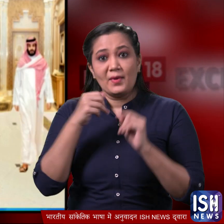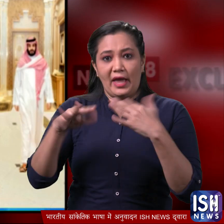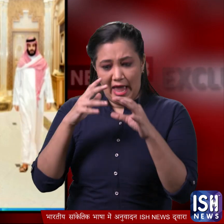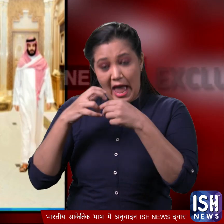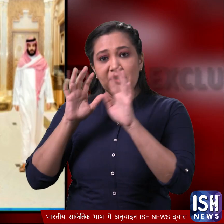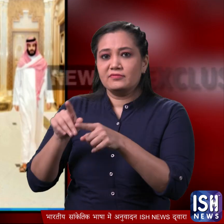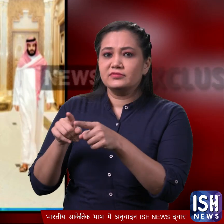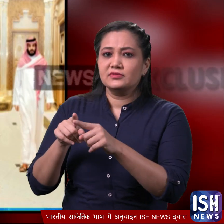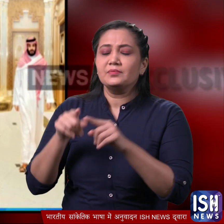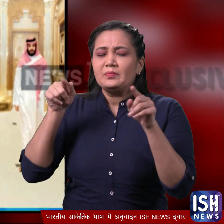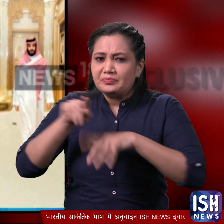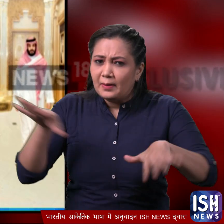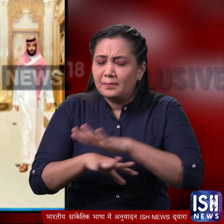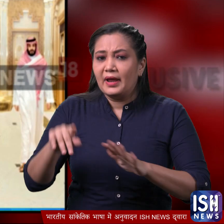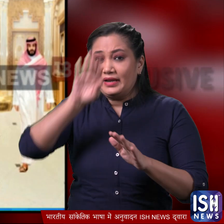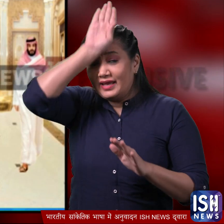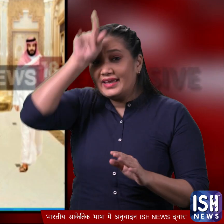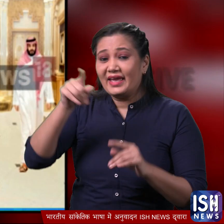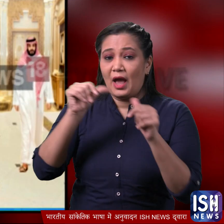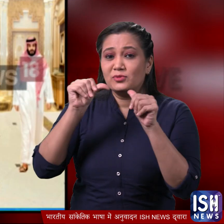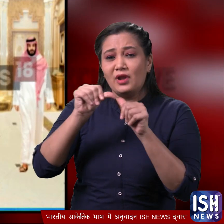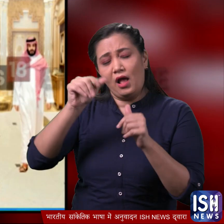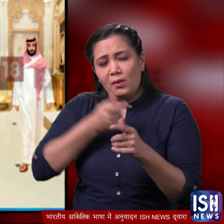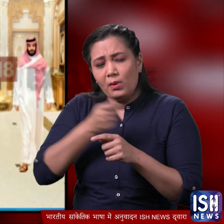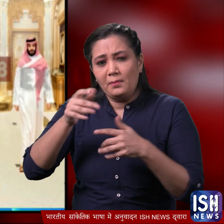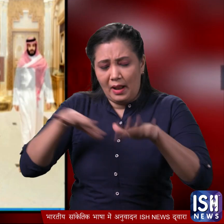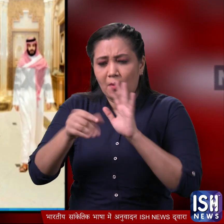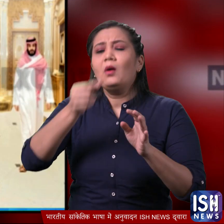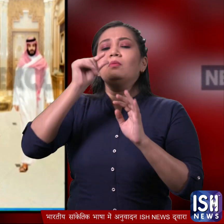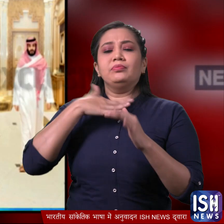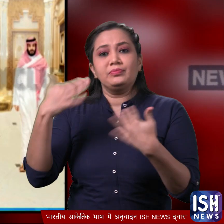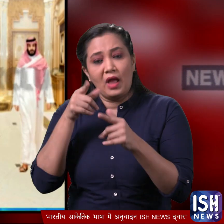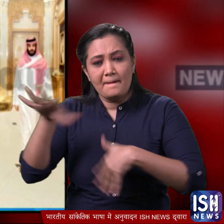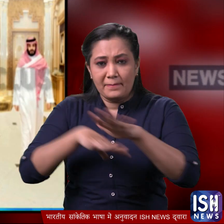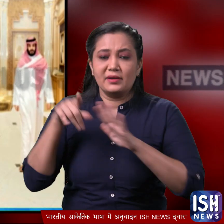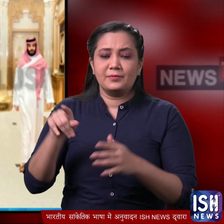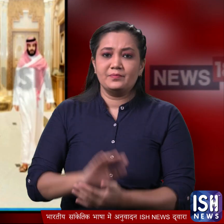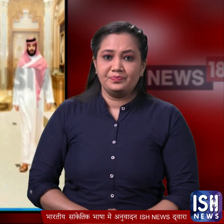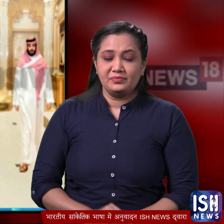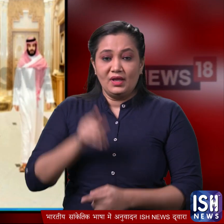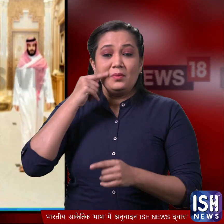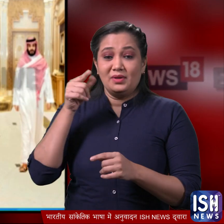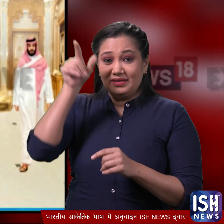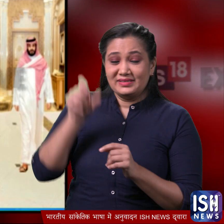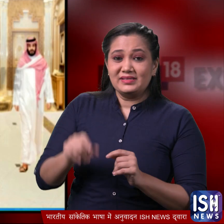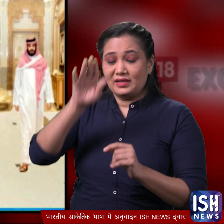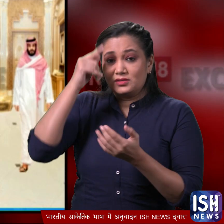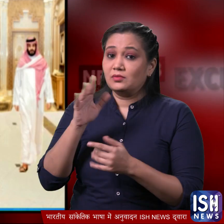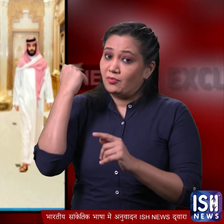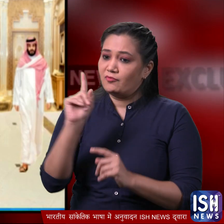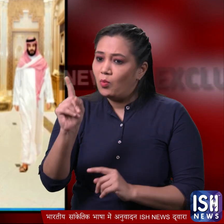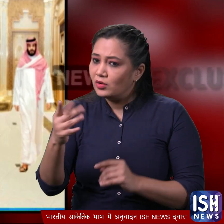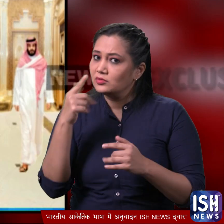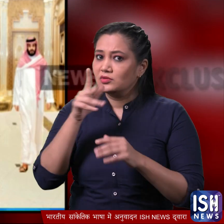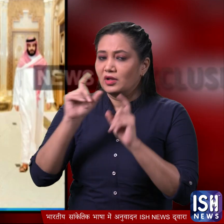से खरीदा। इसके जरिए ही किंग अब्दुल्ला को मारने का प्लान बनाया गया। साथ ही साद अल जाबरी ने क्राउन प्रिंस मोहम्मद बिन सलमान